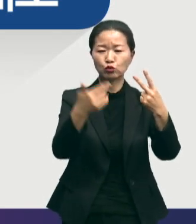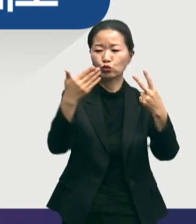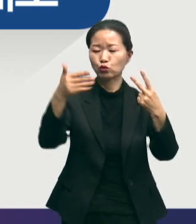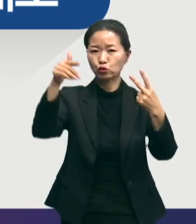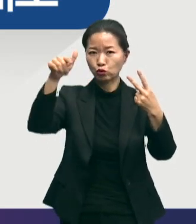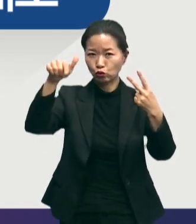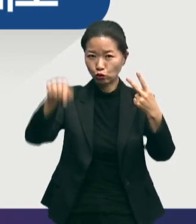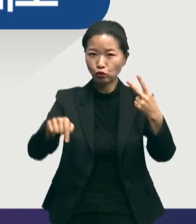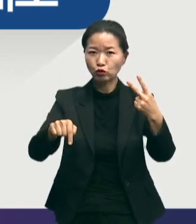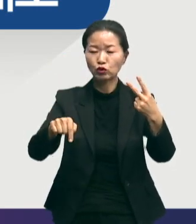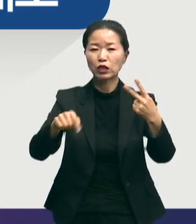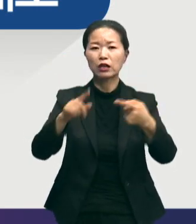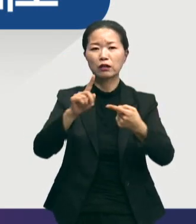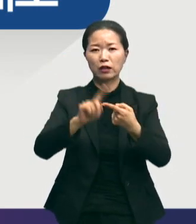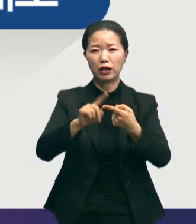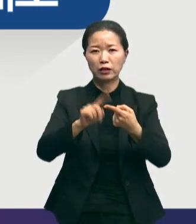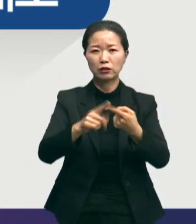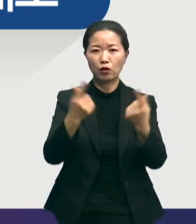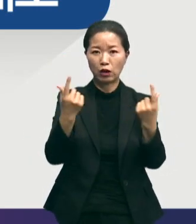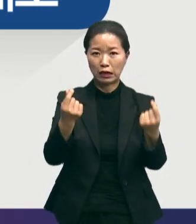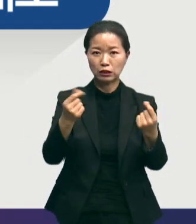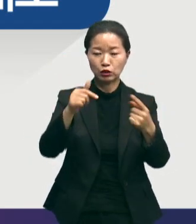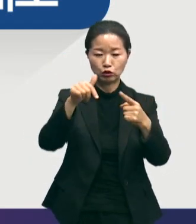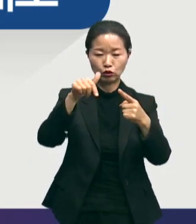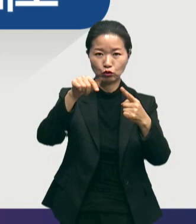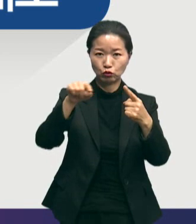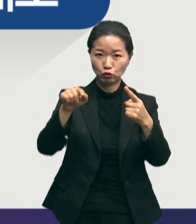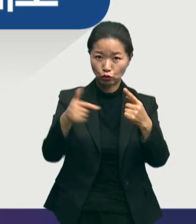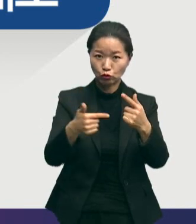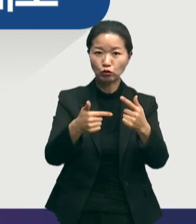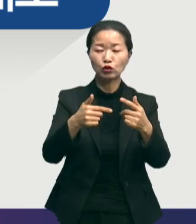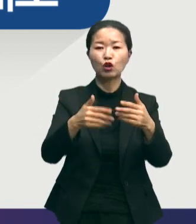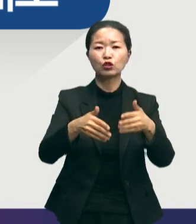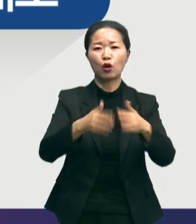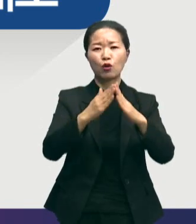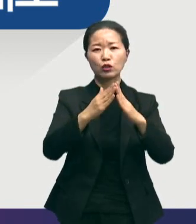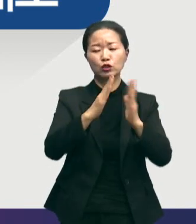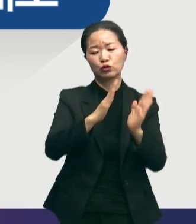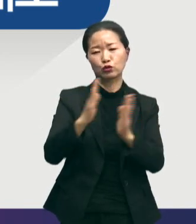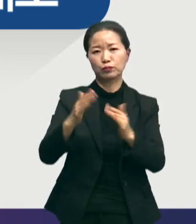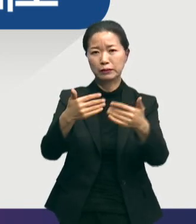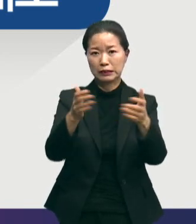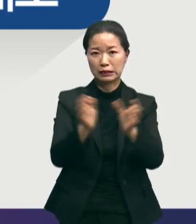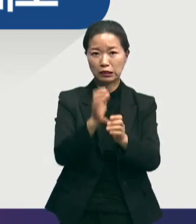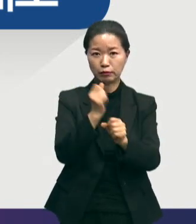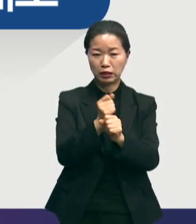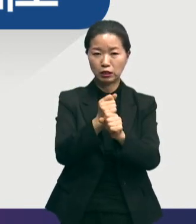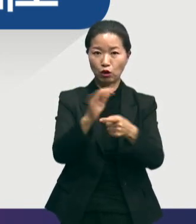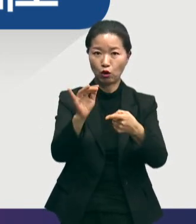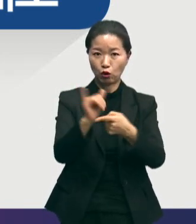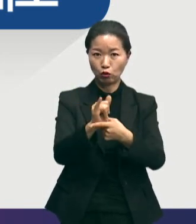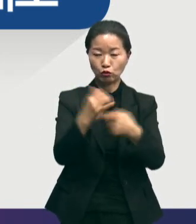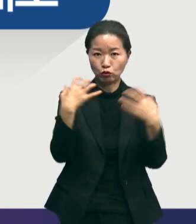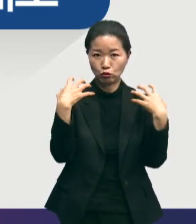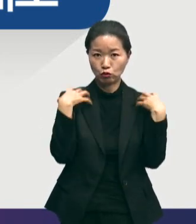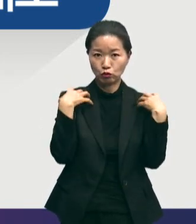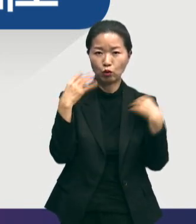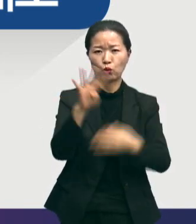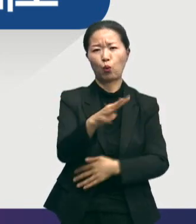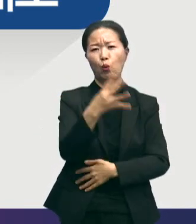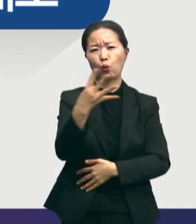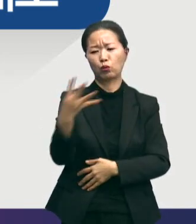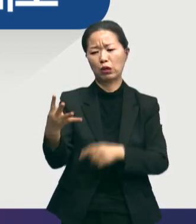대비한 가칭 구설치 준비단을 운영한다고 보도했습니다. 중부일보는 인천연수구청이 롯데몰